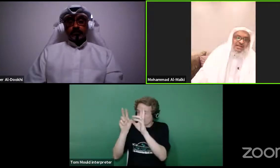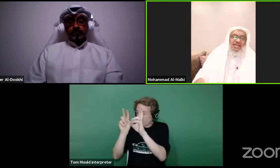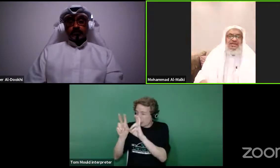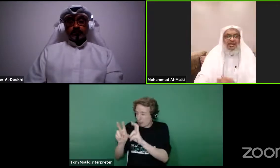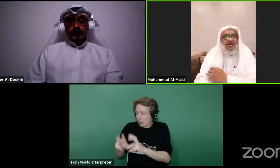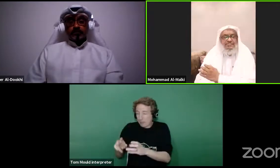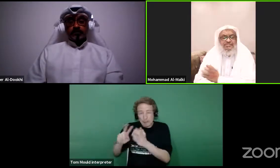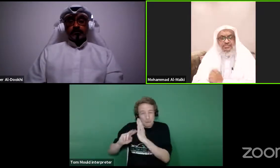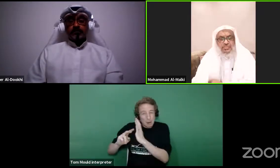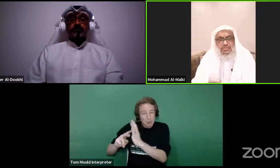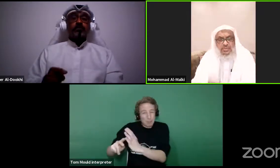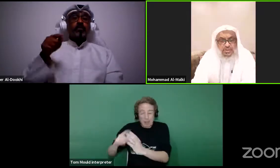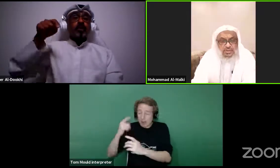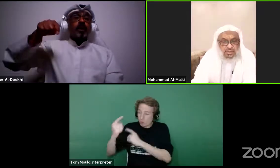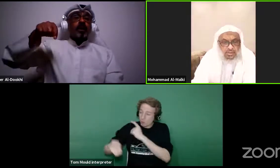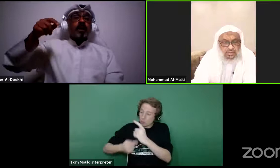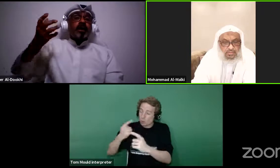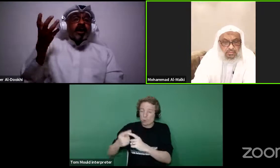وهذه الليلة